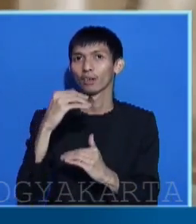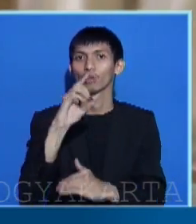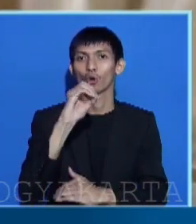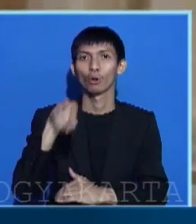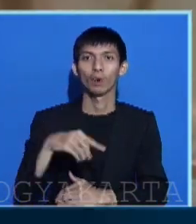0,81